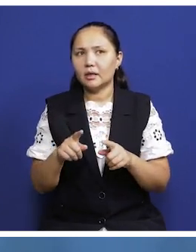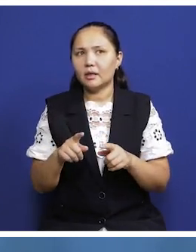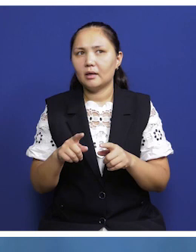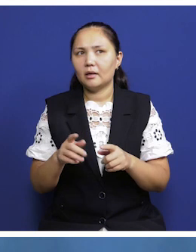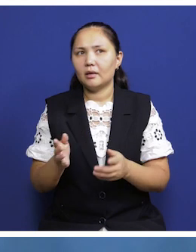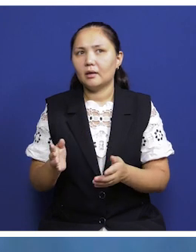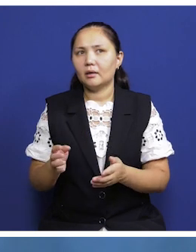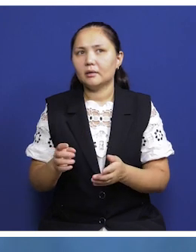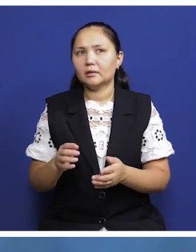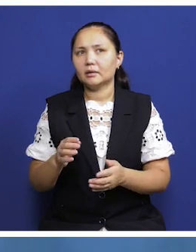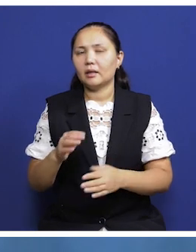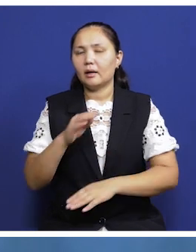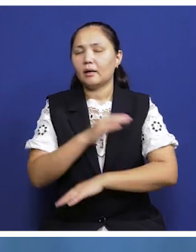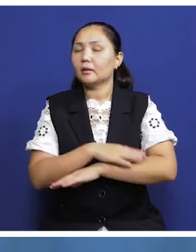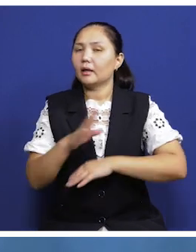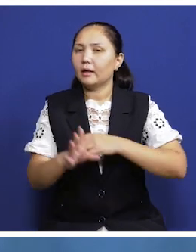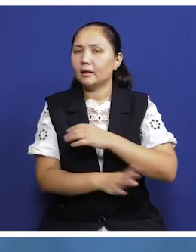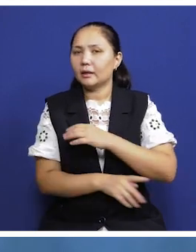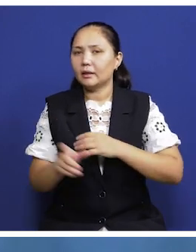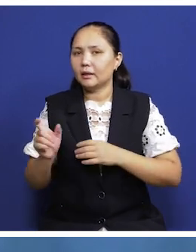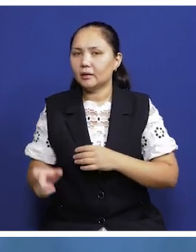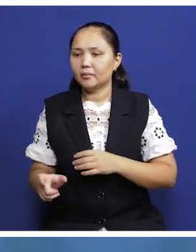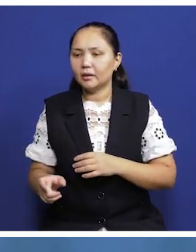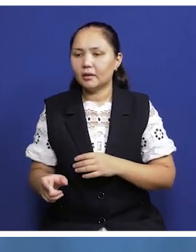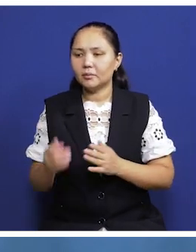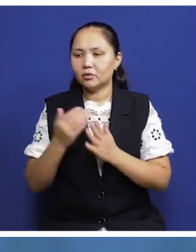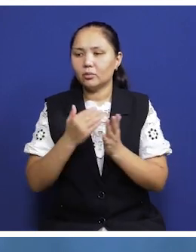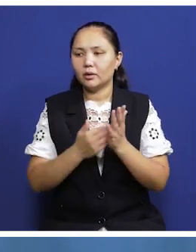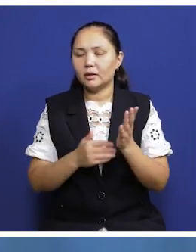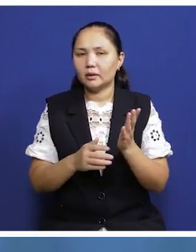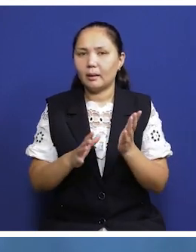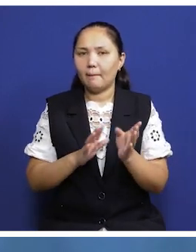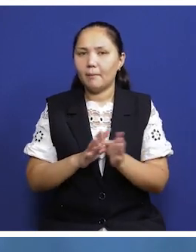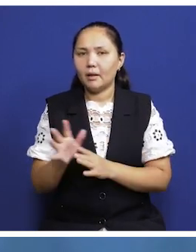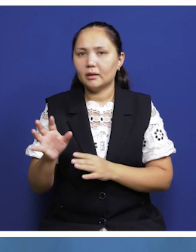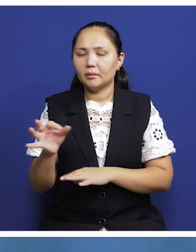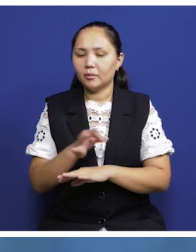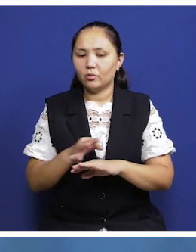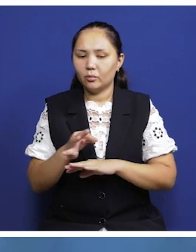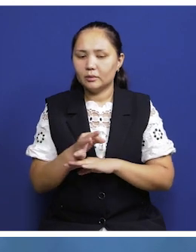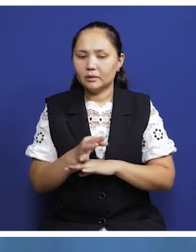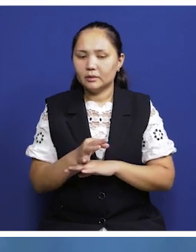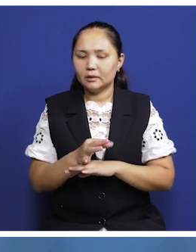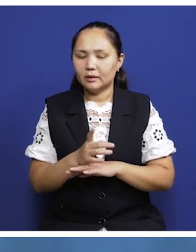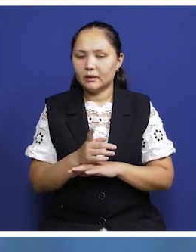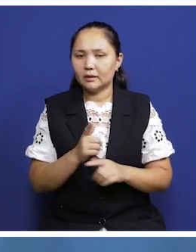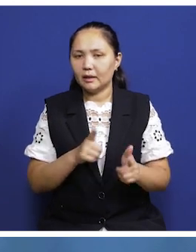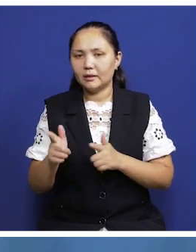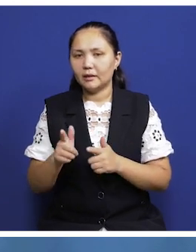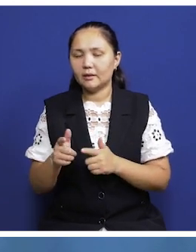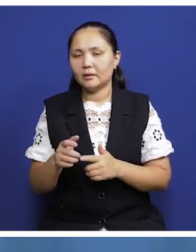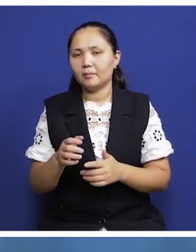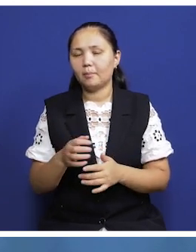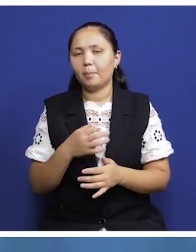шыққан түлектеріміз жақсы көрсеткіш берген екен. Осындай жобаны барлық аудандарда barlık öngörde iske asıratı prezidentin şeşimi